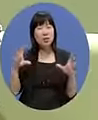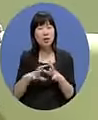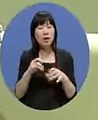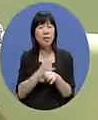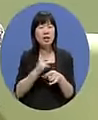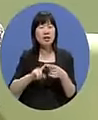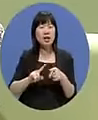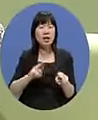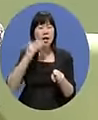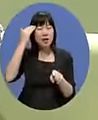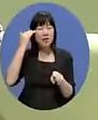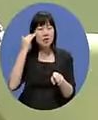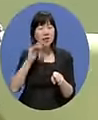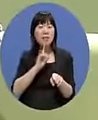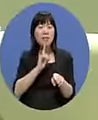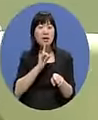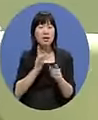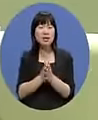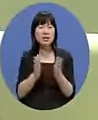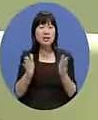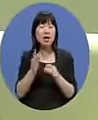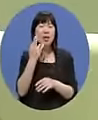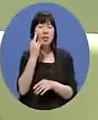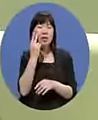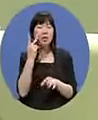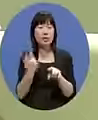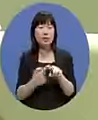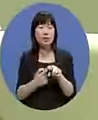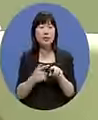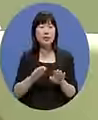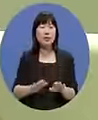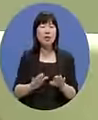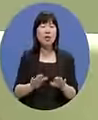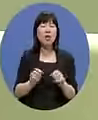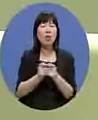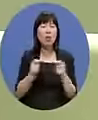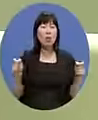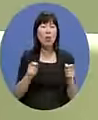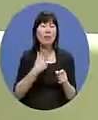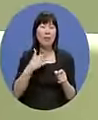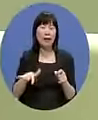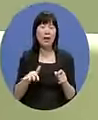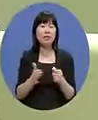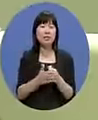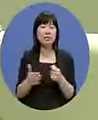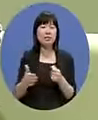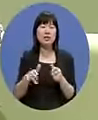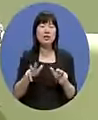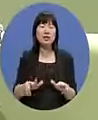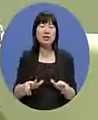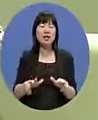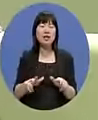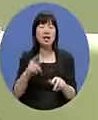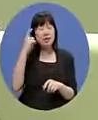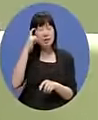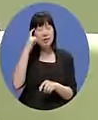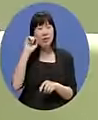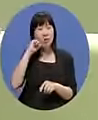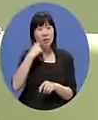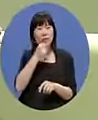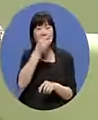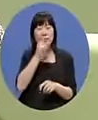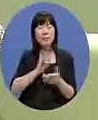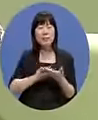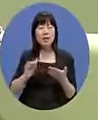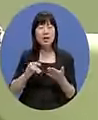하는 것 자체가 한국에서 이야기되고 미국도 마찬가지예요. 된 지가 그렇게 오래되지가 않았습니다. 네. 그래서 이게 좀 개념이 좀